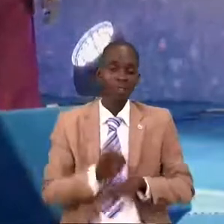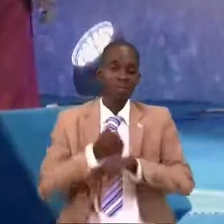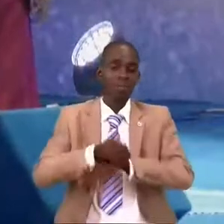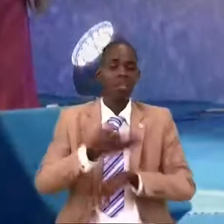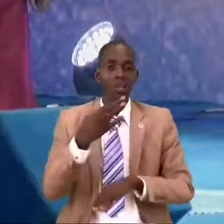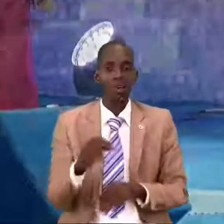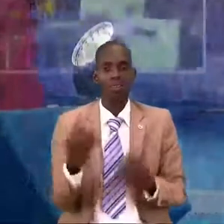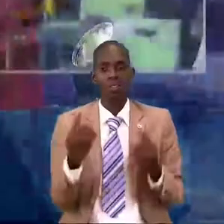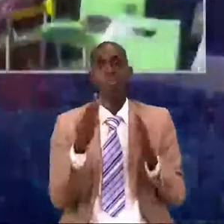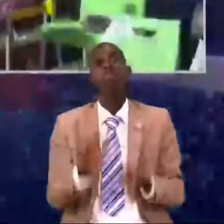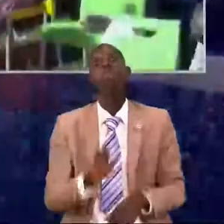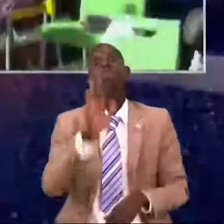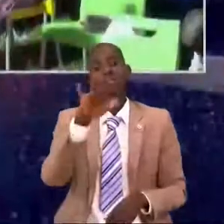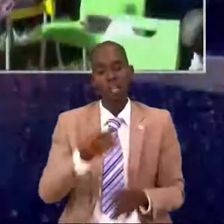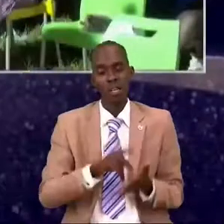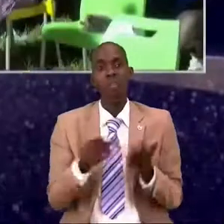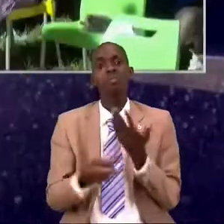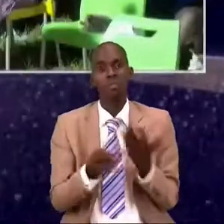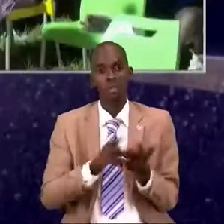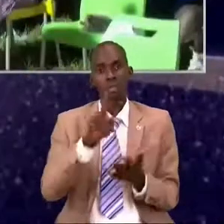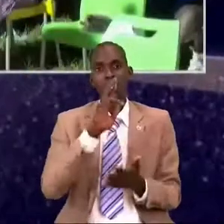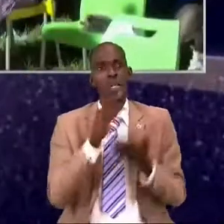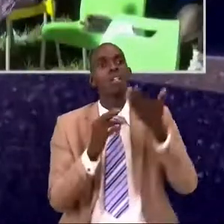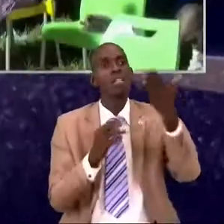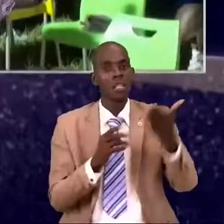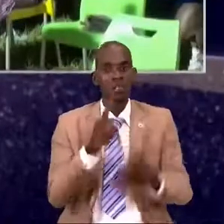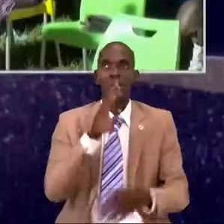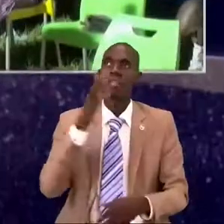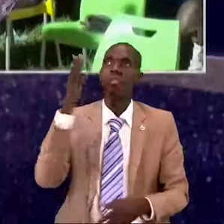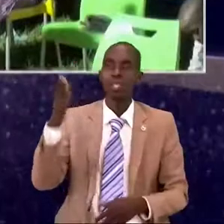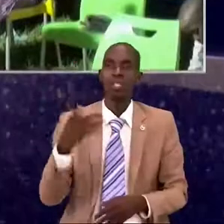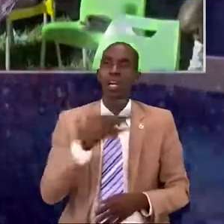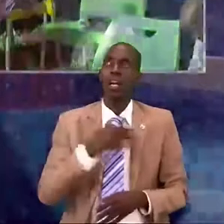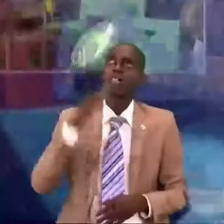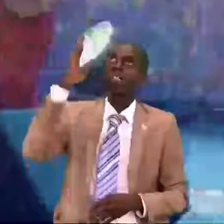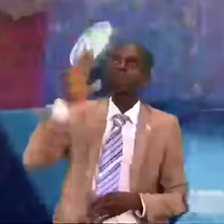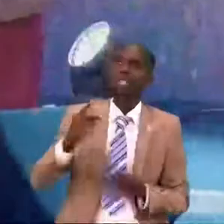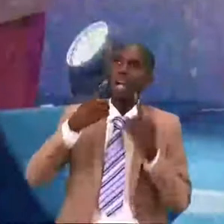te pardonner », et tu penses que tu vas avoir le pardon ?» Non, ne pense pas, je sais.